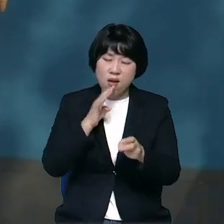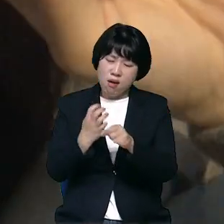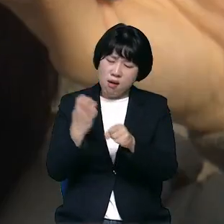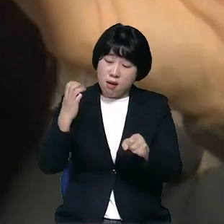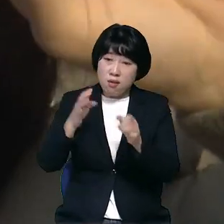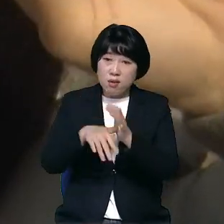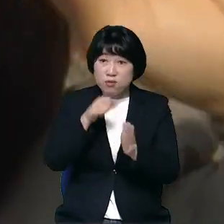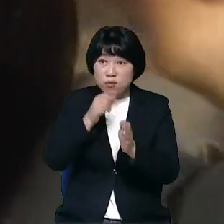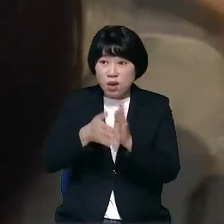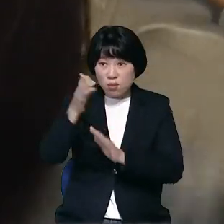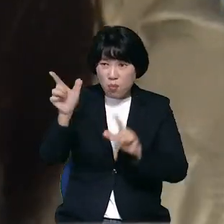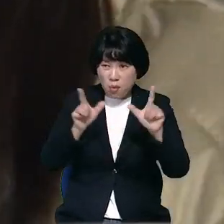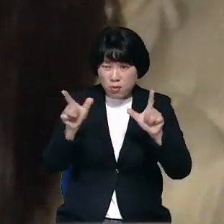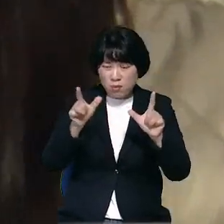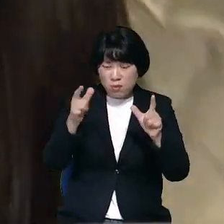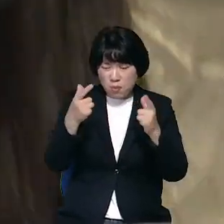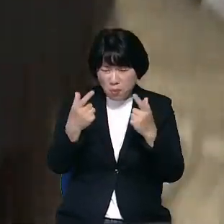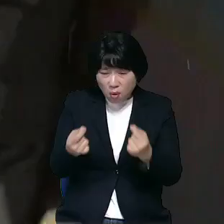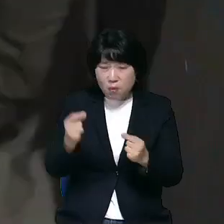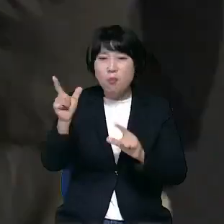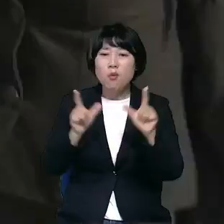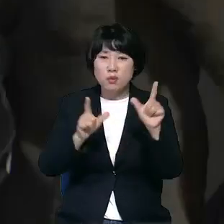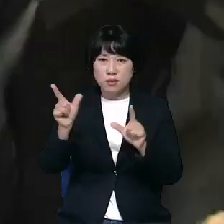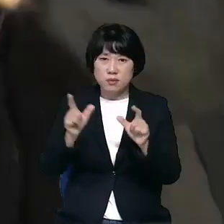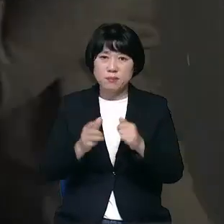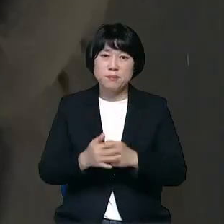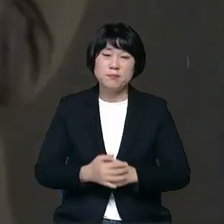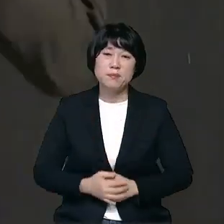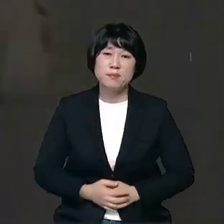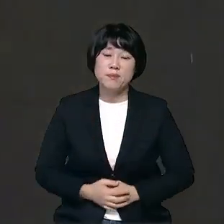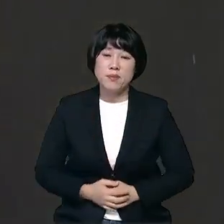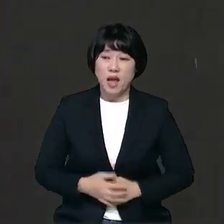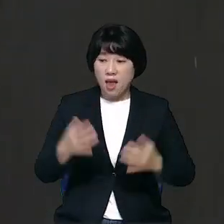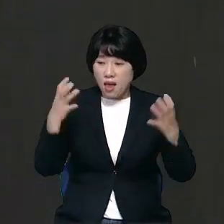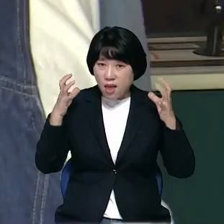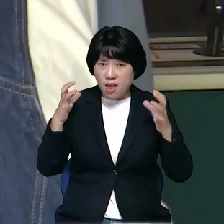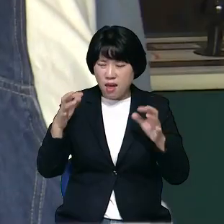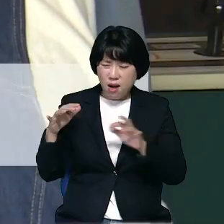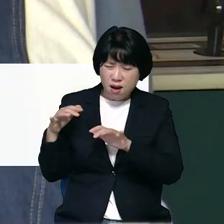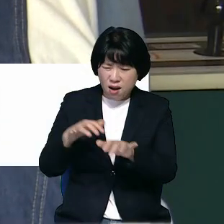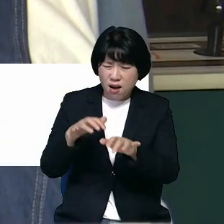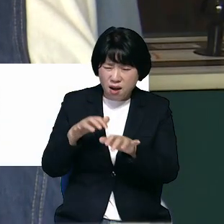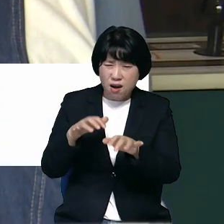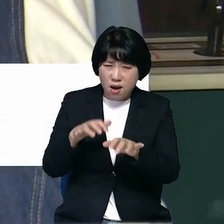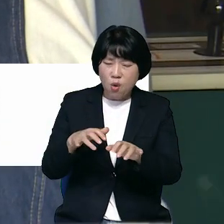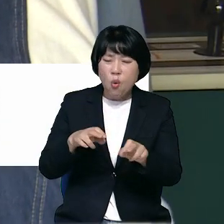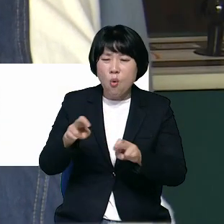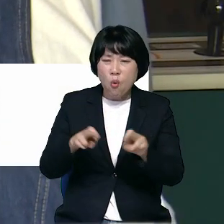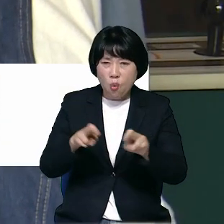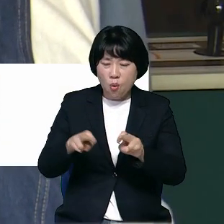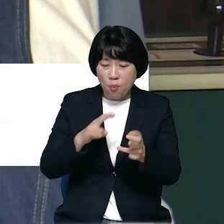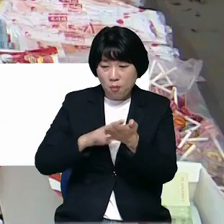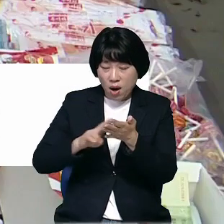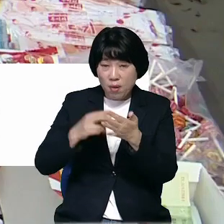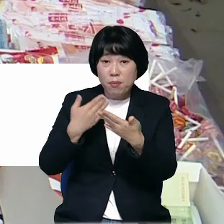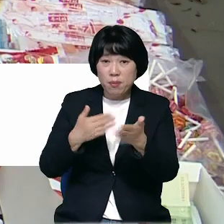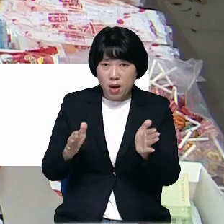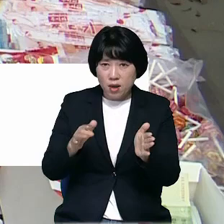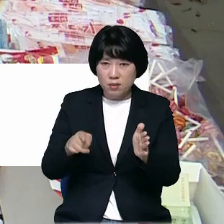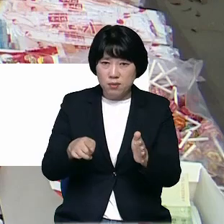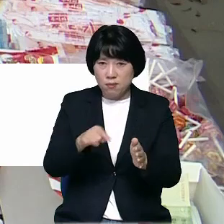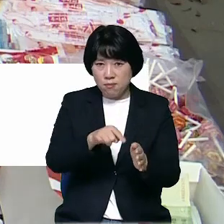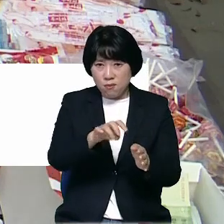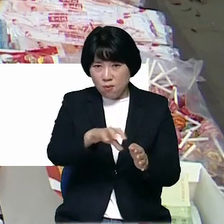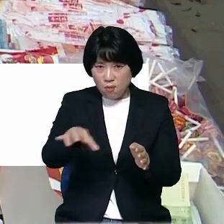40년 전 충장로의 모습이 그대로 펼쳐집니다. 아이들의 발길이 끊이지 않았던 오락실과 만화방.